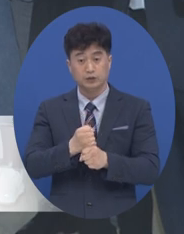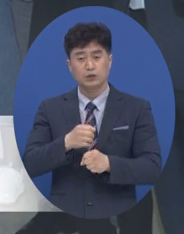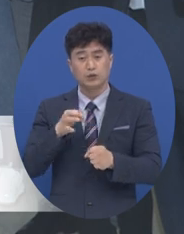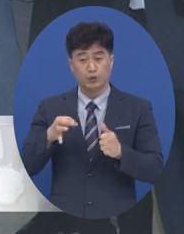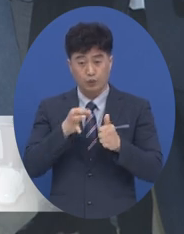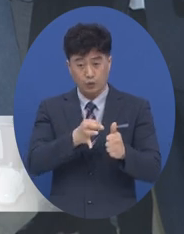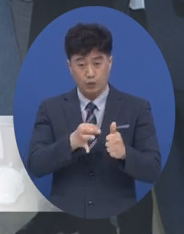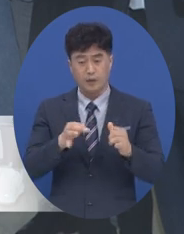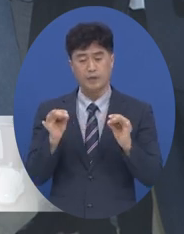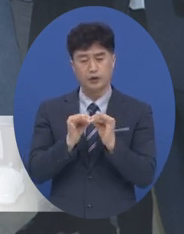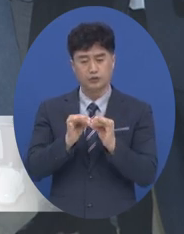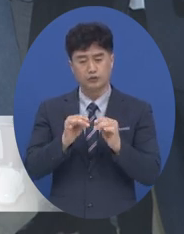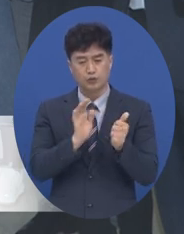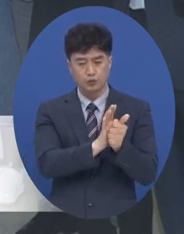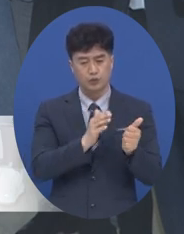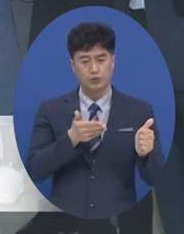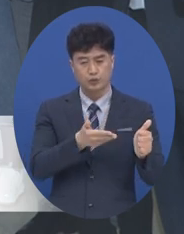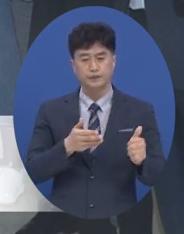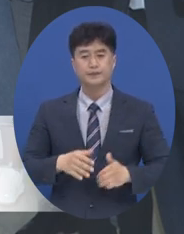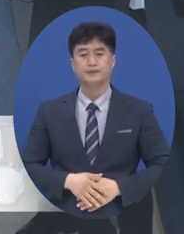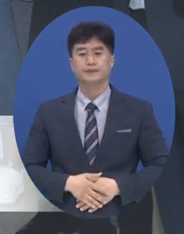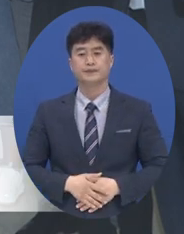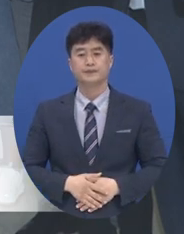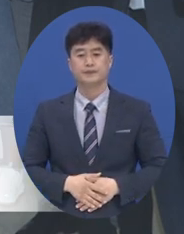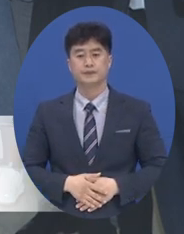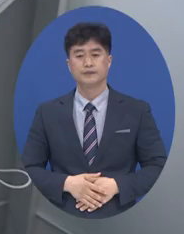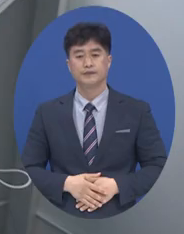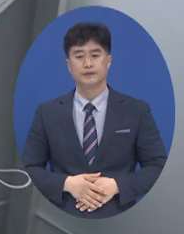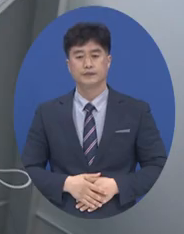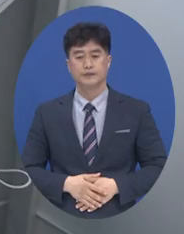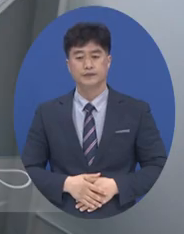맞춤형 지원을 팝니다 최창수 기자입니다